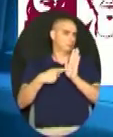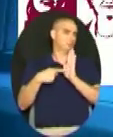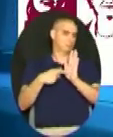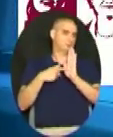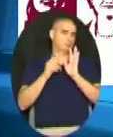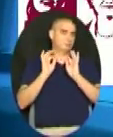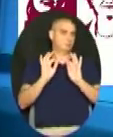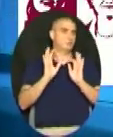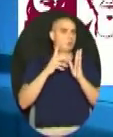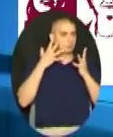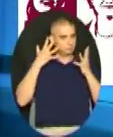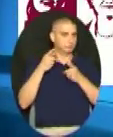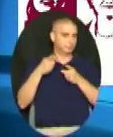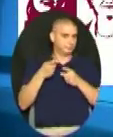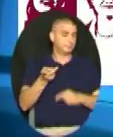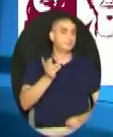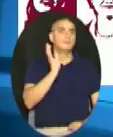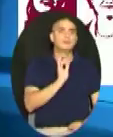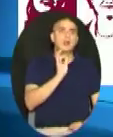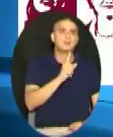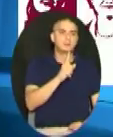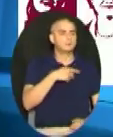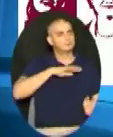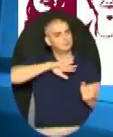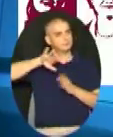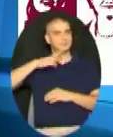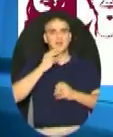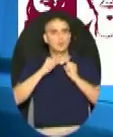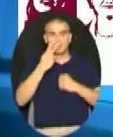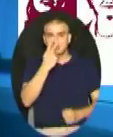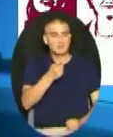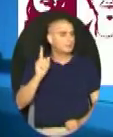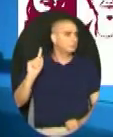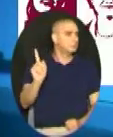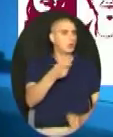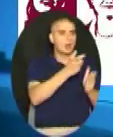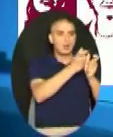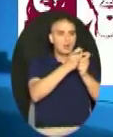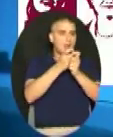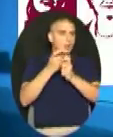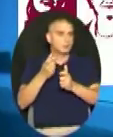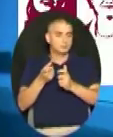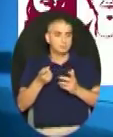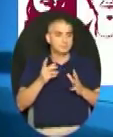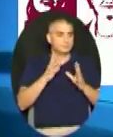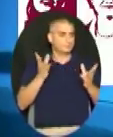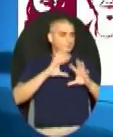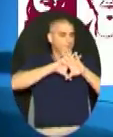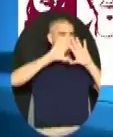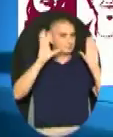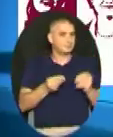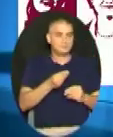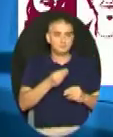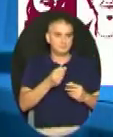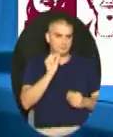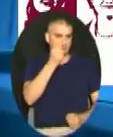בצורה מאוד אינטנסיבית. ועדיין, עכשיו נעזוב רגע את יהדות התורה ותסתכל על יתר הסיעות. היקף האזכורים